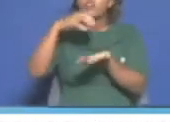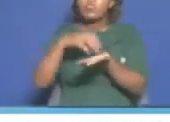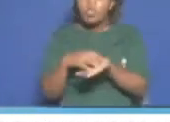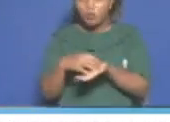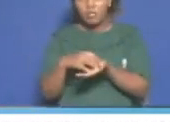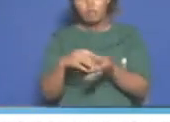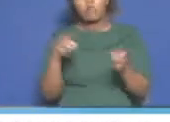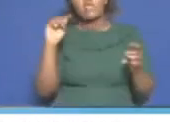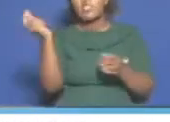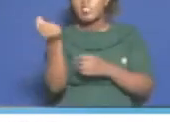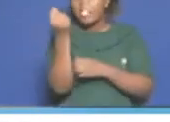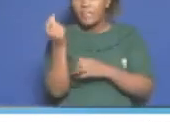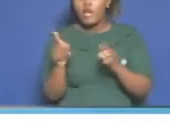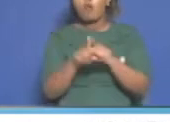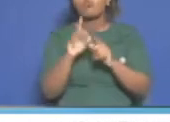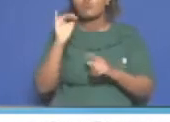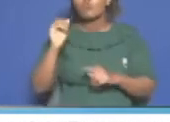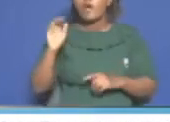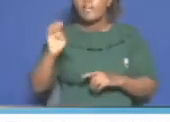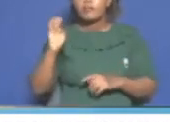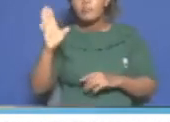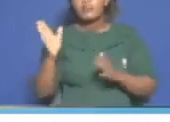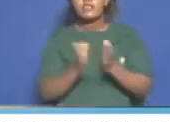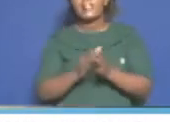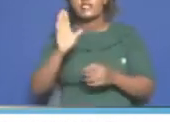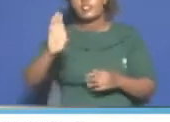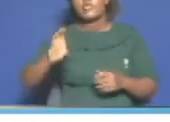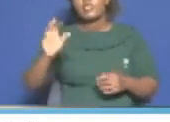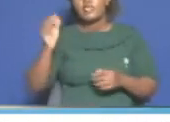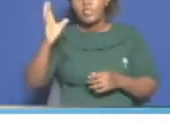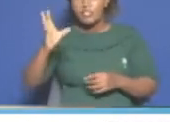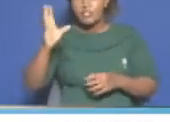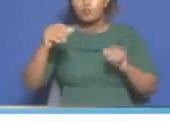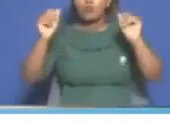Kenya na hata IEBC na tume ya kupambana na ufisadi zikaweze